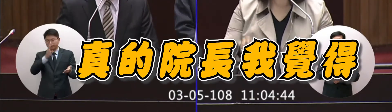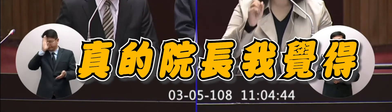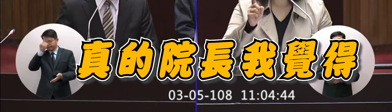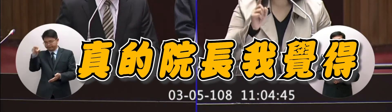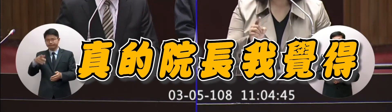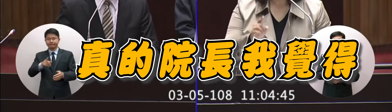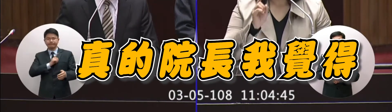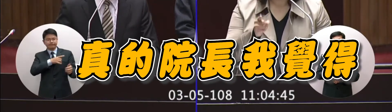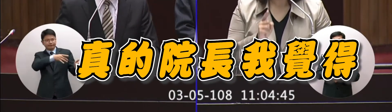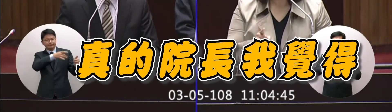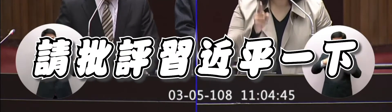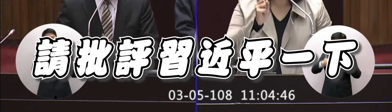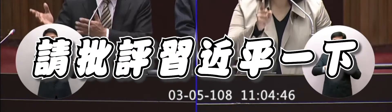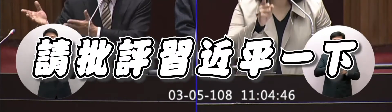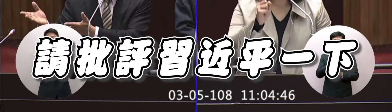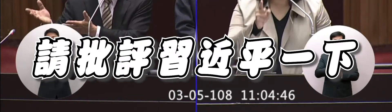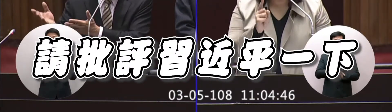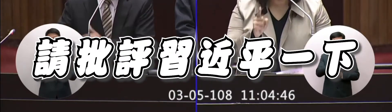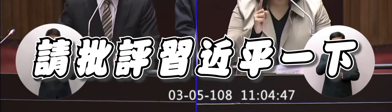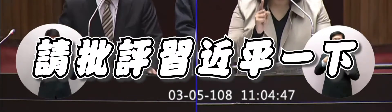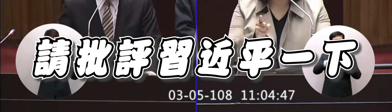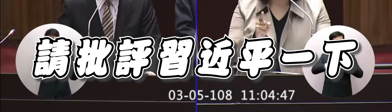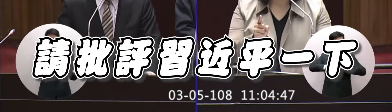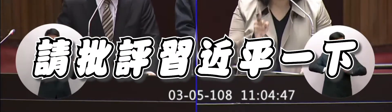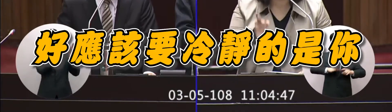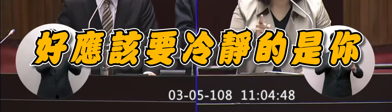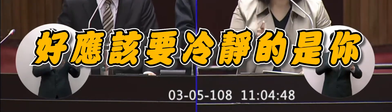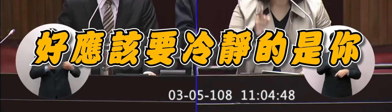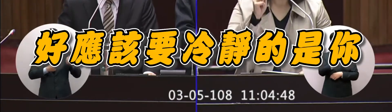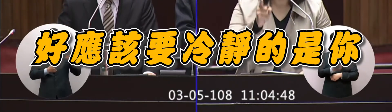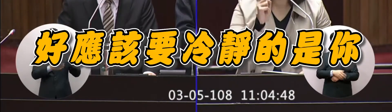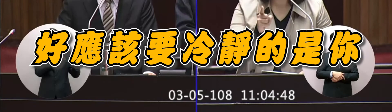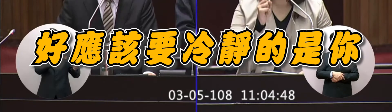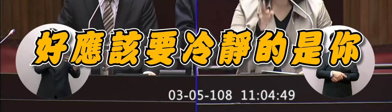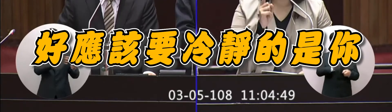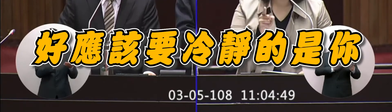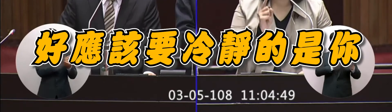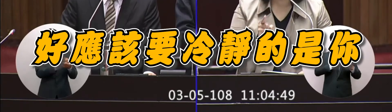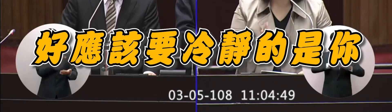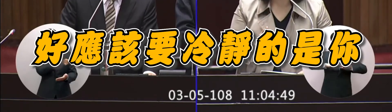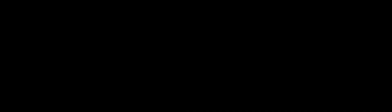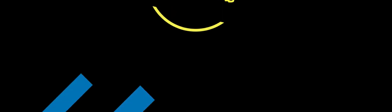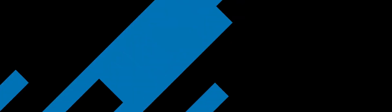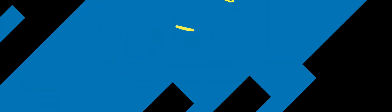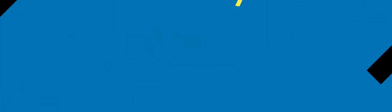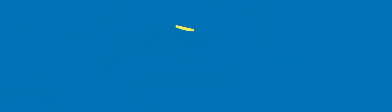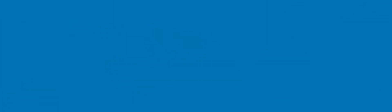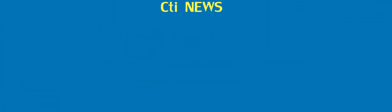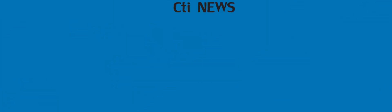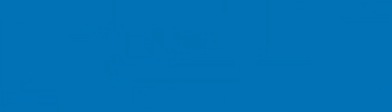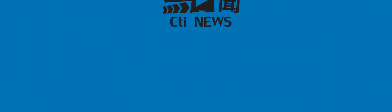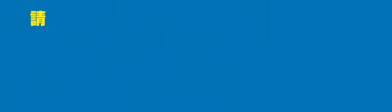评一下。 真的，院长，我觉得应该要冷静的是你。好，你应该要冷静的是你。